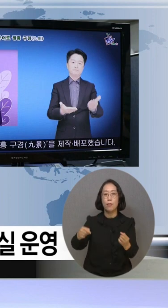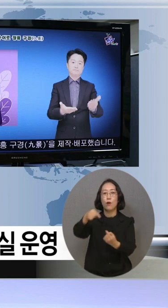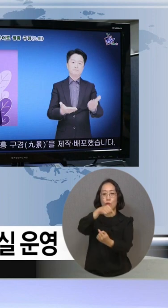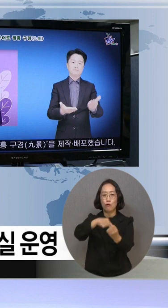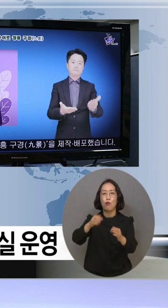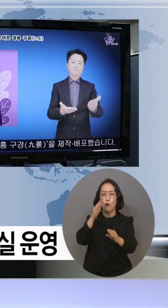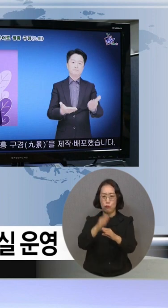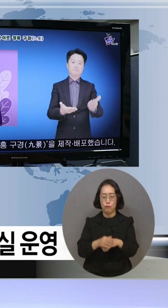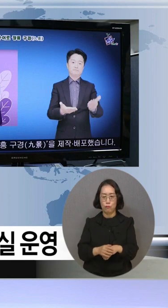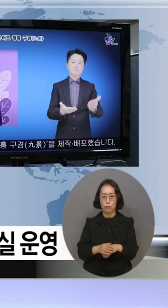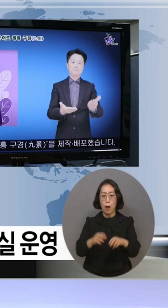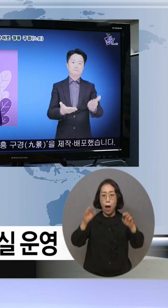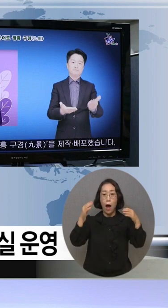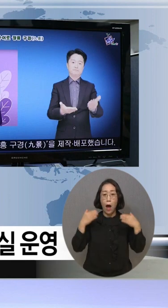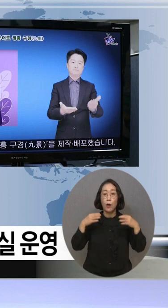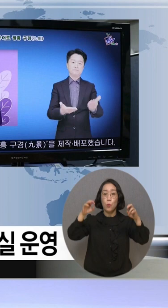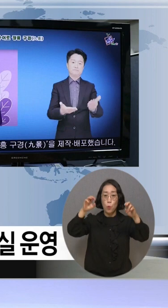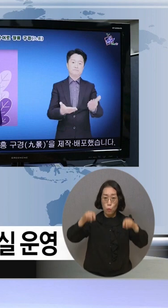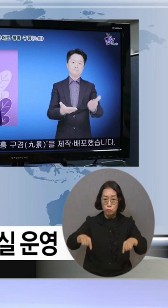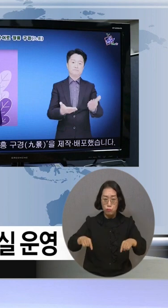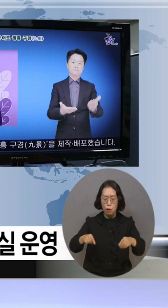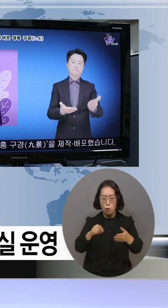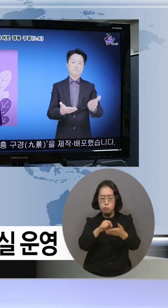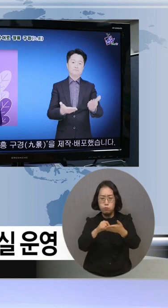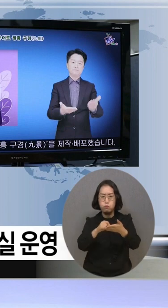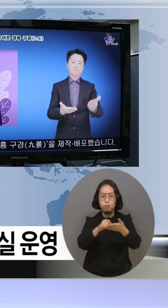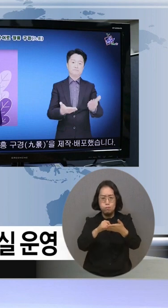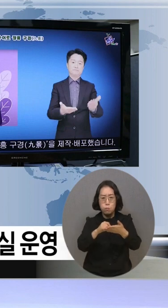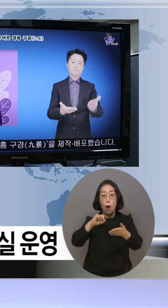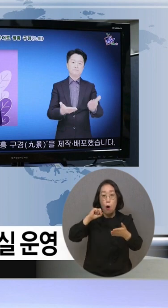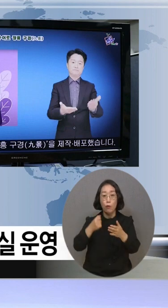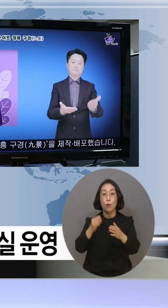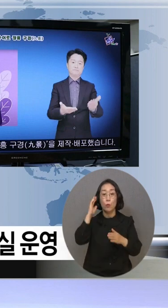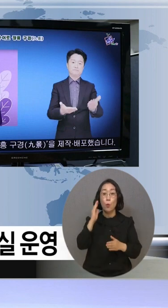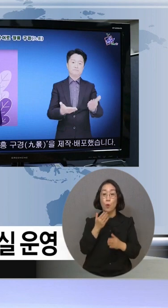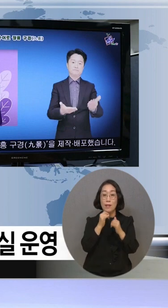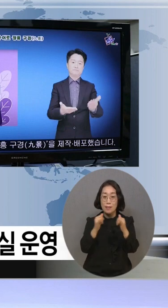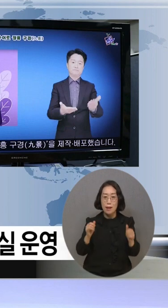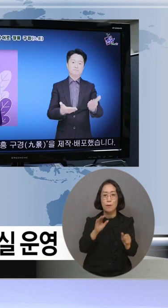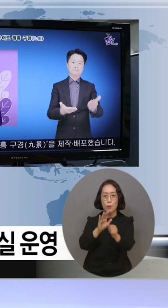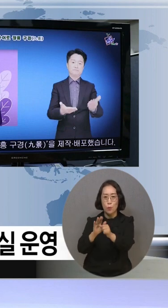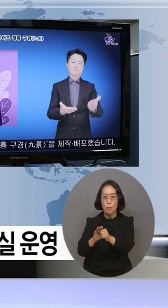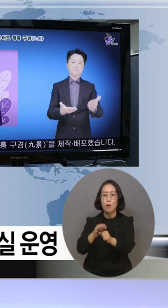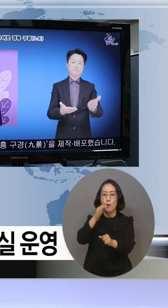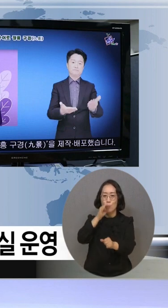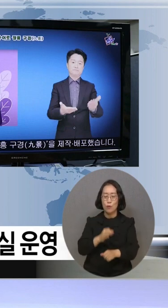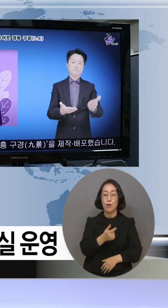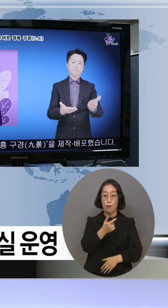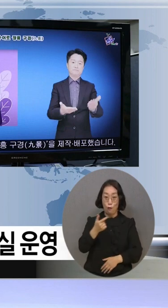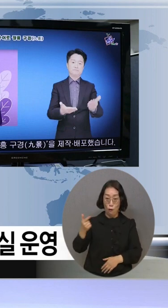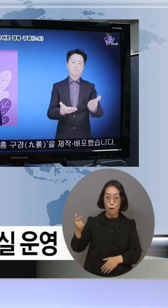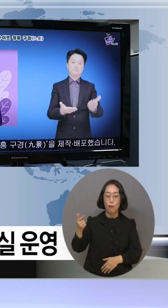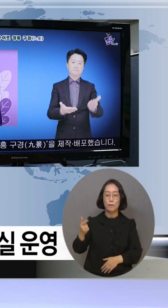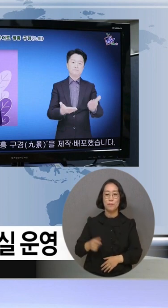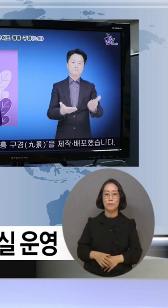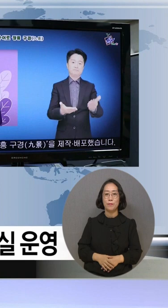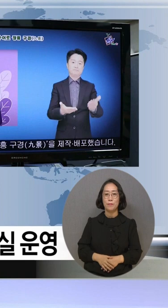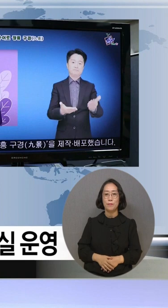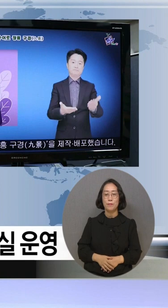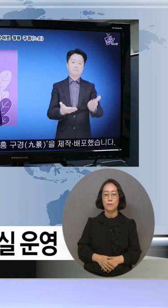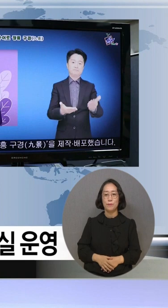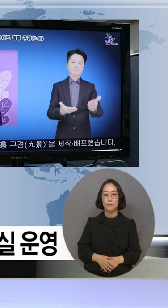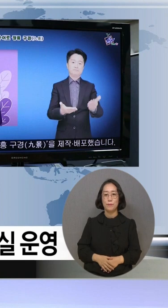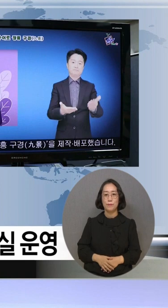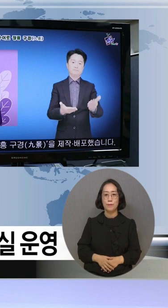배움의 기회를 놓치고 일상생활에 불편함을 겪던 농인들의 갈증을 해소해주는 역할을 하고 있습니다. 정유정 기자가